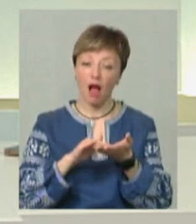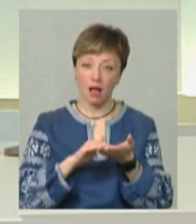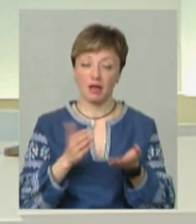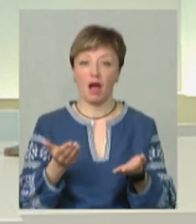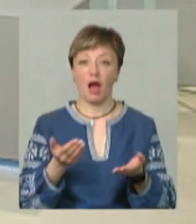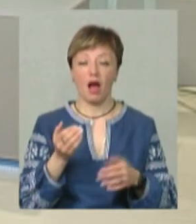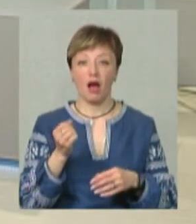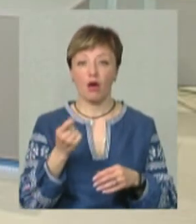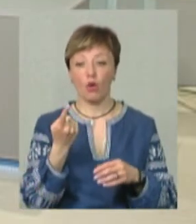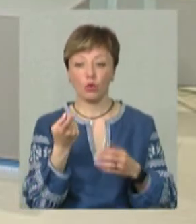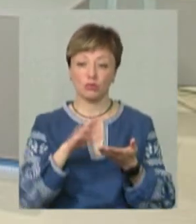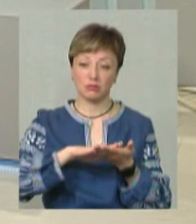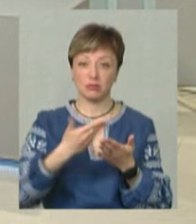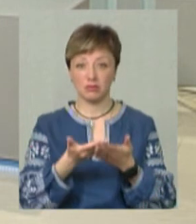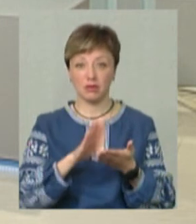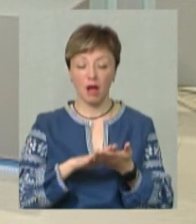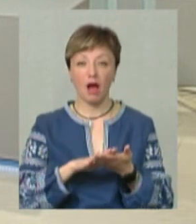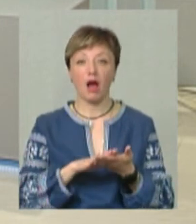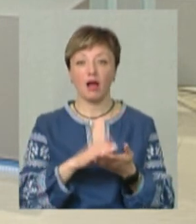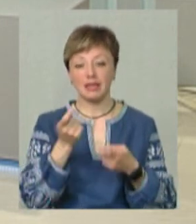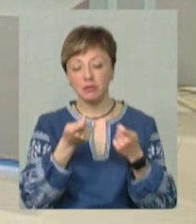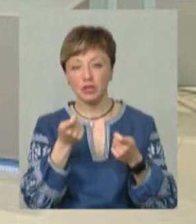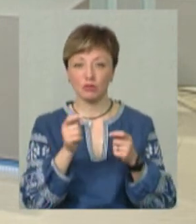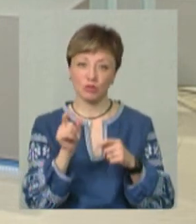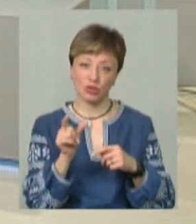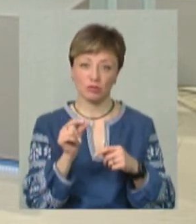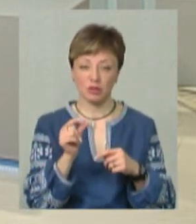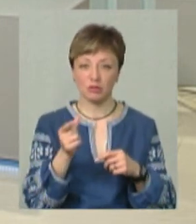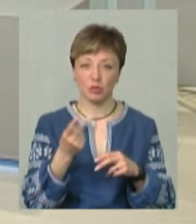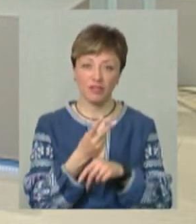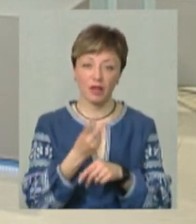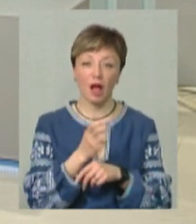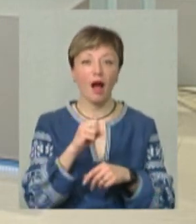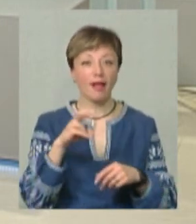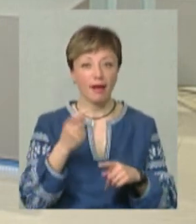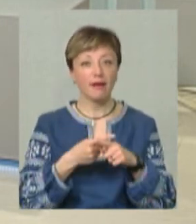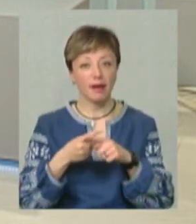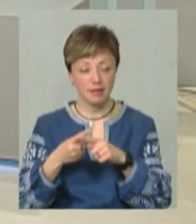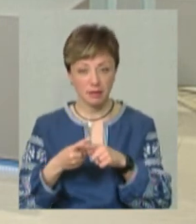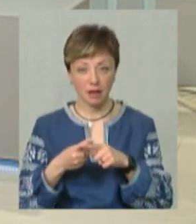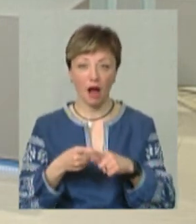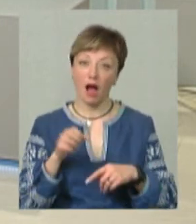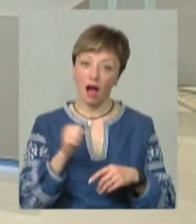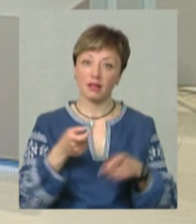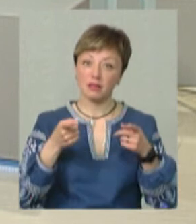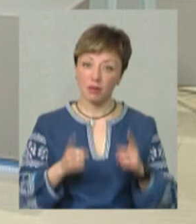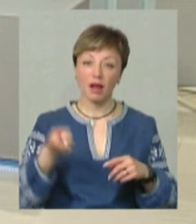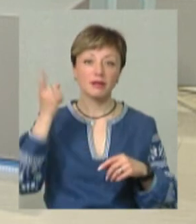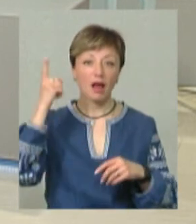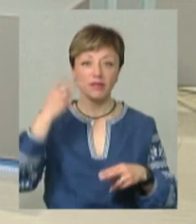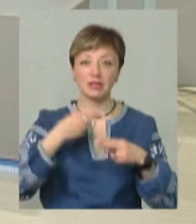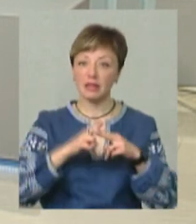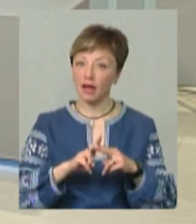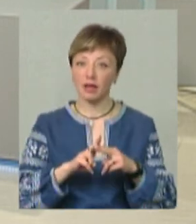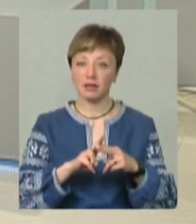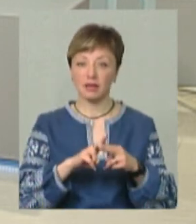там одностороння, двостороння, хрестик дрібний, подвійний, але хрестик. А насправді давні